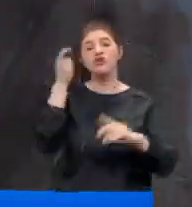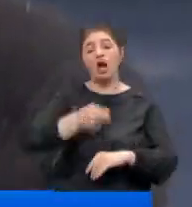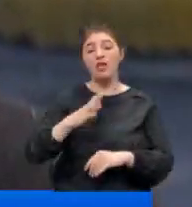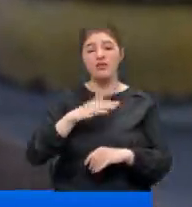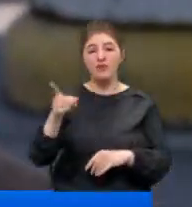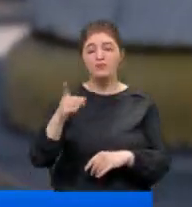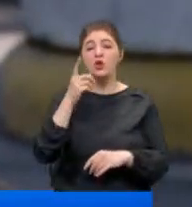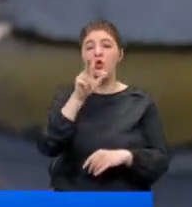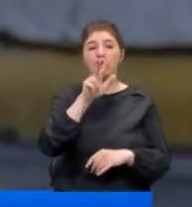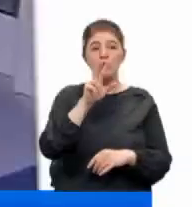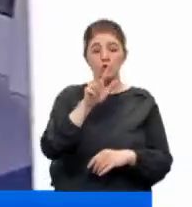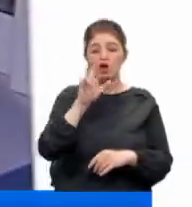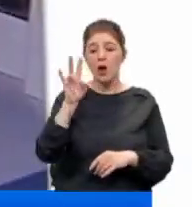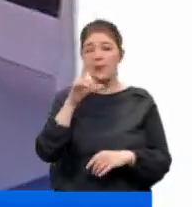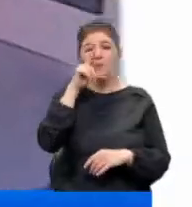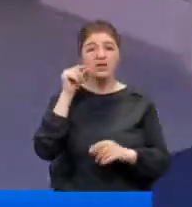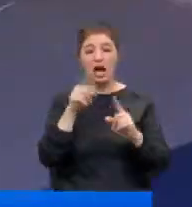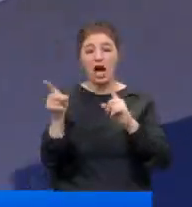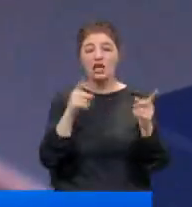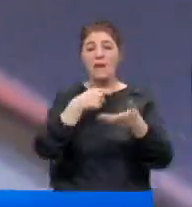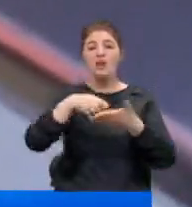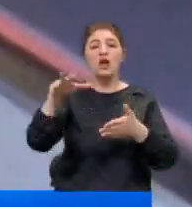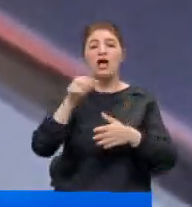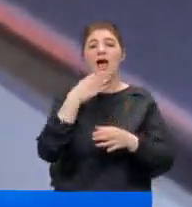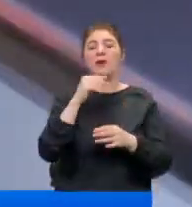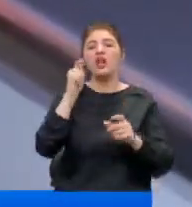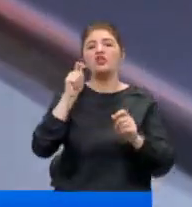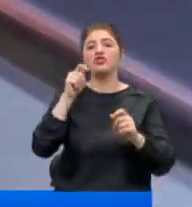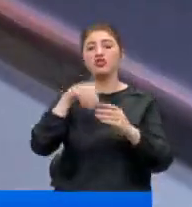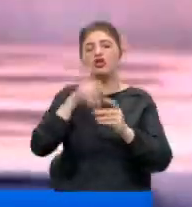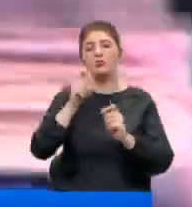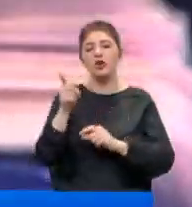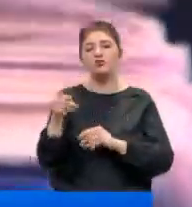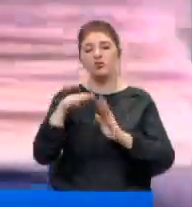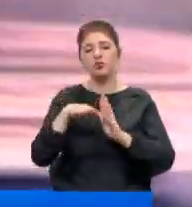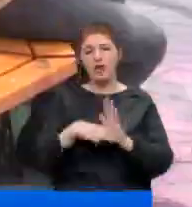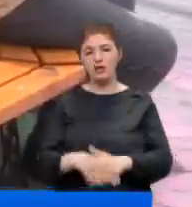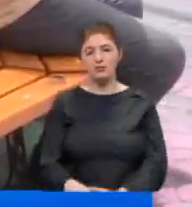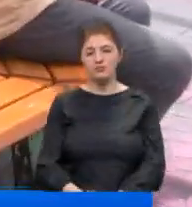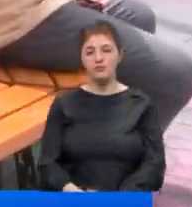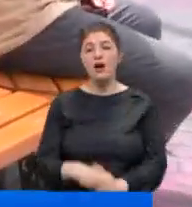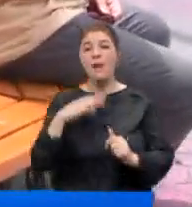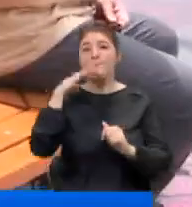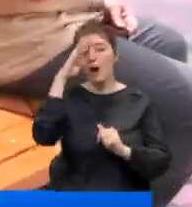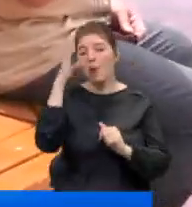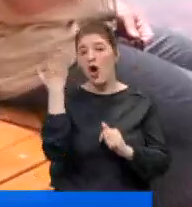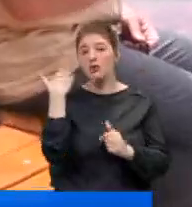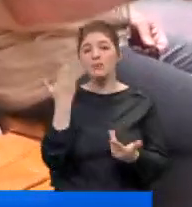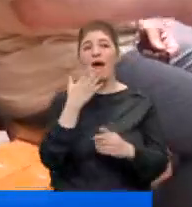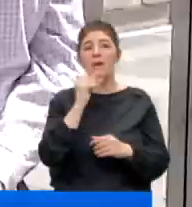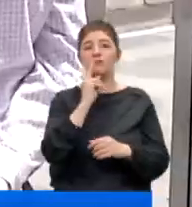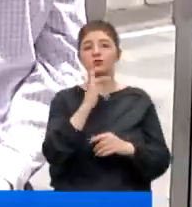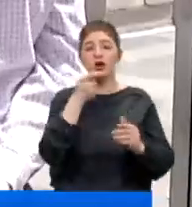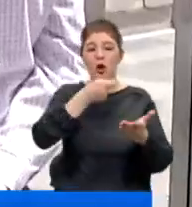şartıyla geçerli 3 15 Mayıs arasında maaş alan emekliler için uygulanacak bu Kural Bayram öncesinde ise